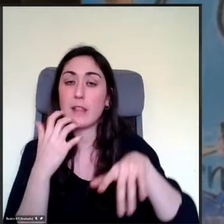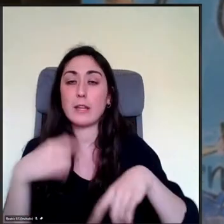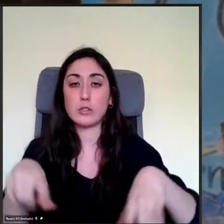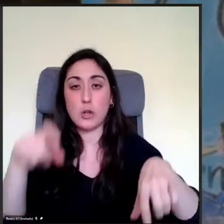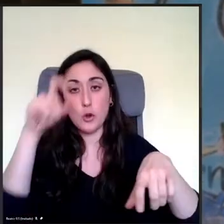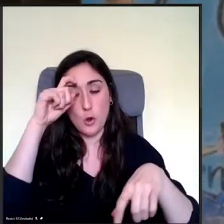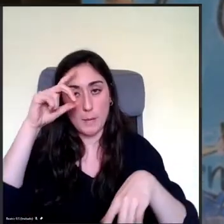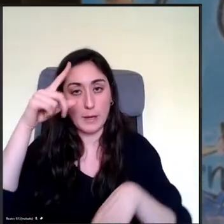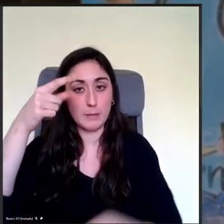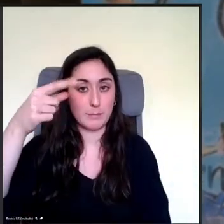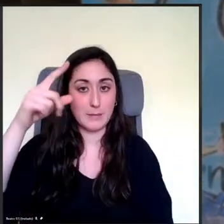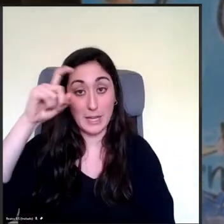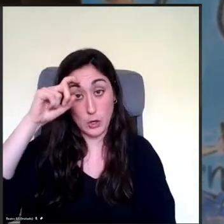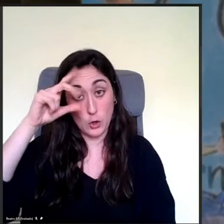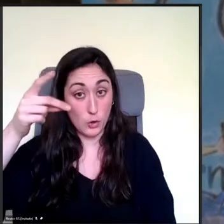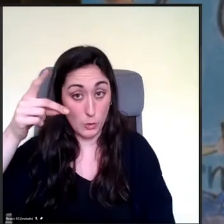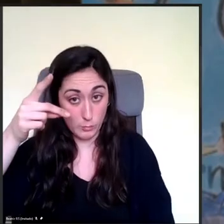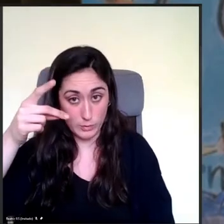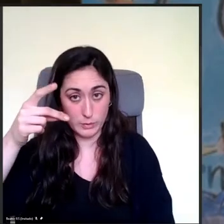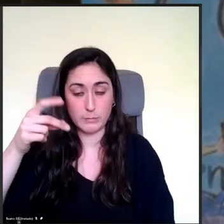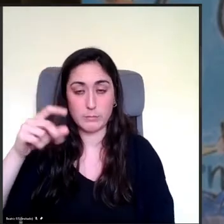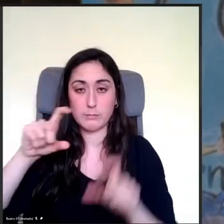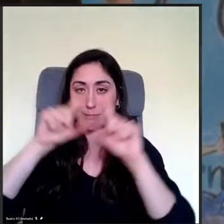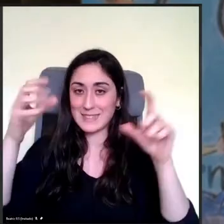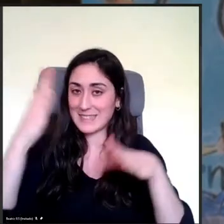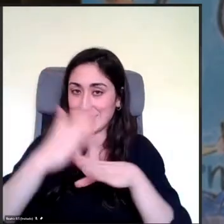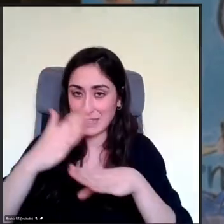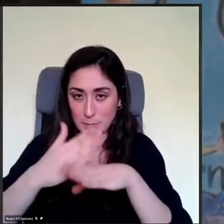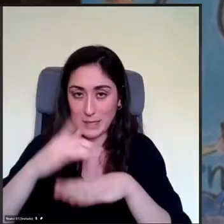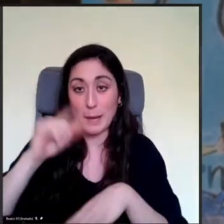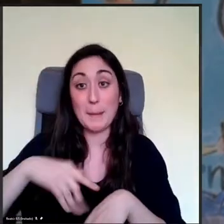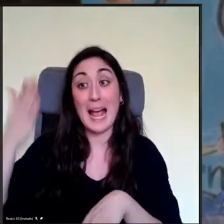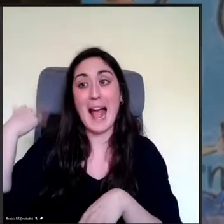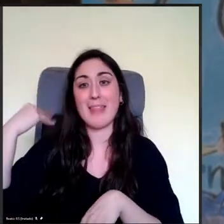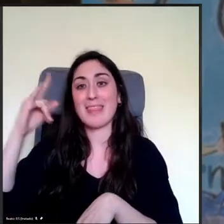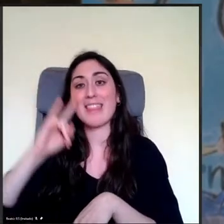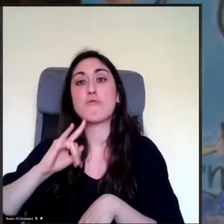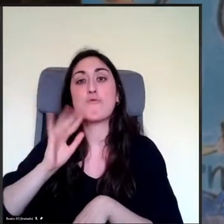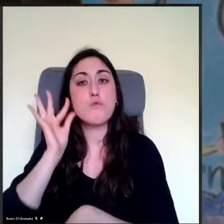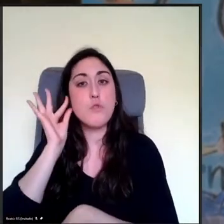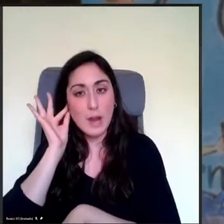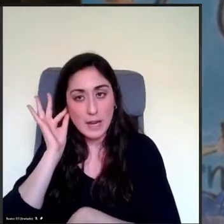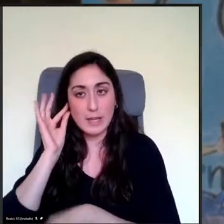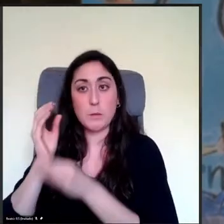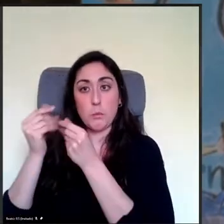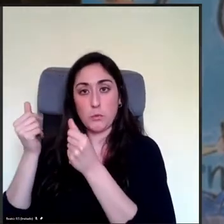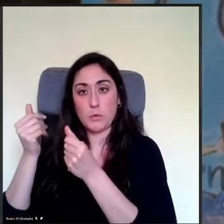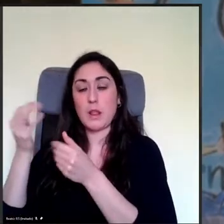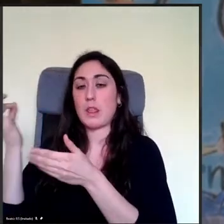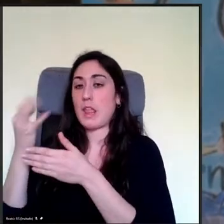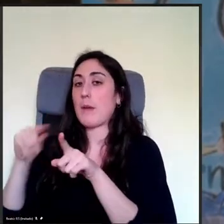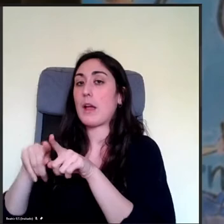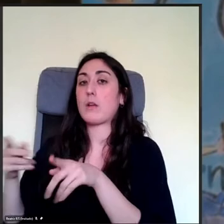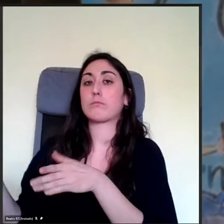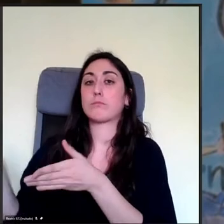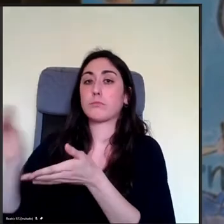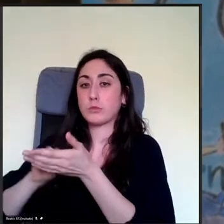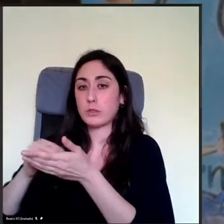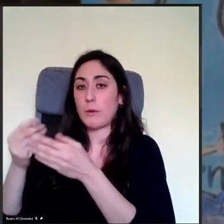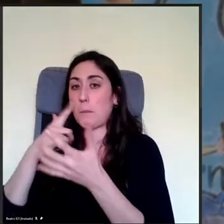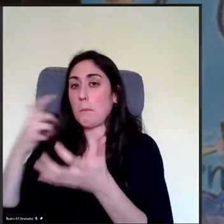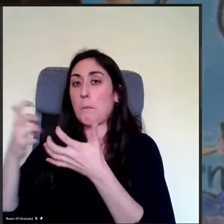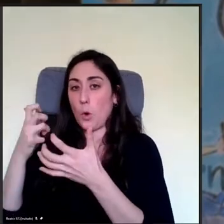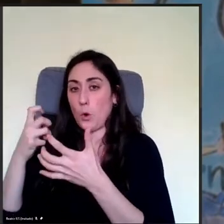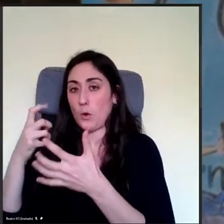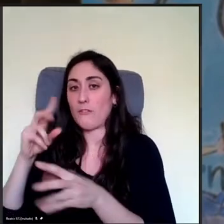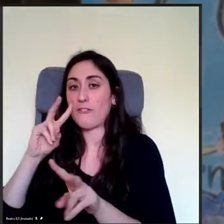i cognoms de les dones que van haver abans de nosaltres. També és absolutament necessari potenciar rols i models en